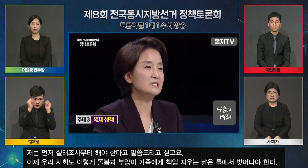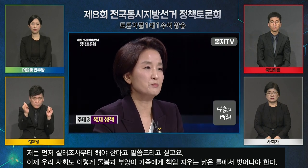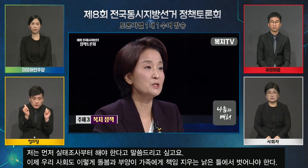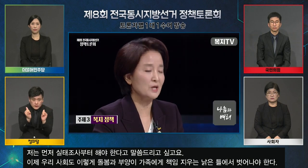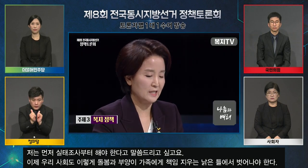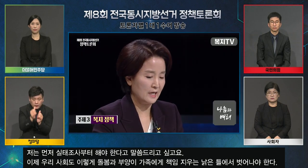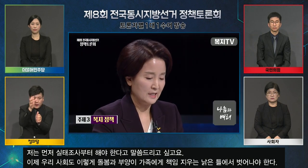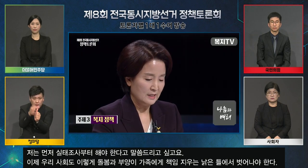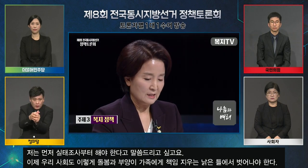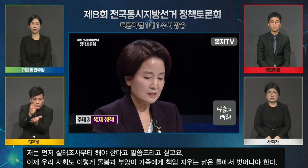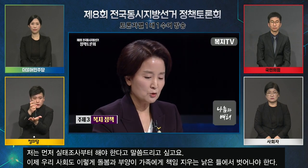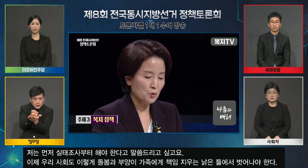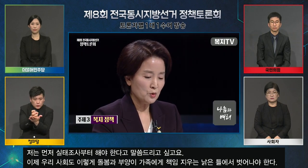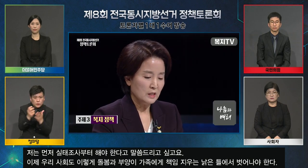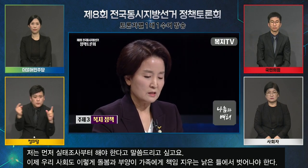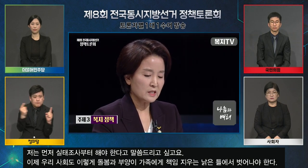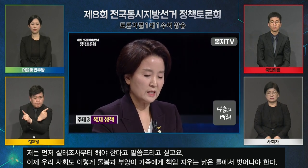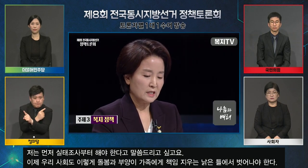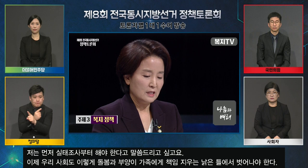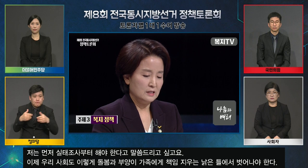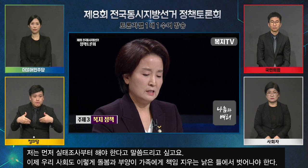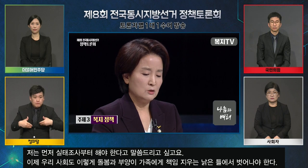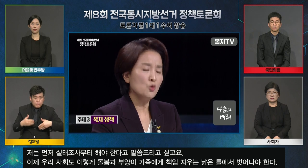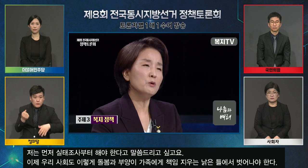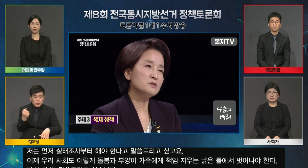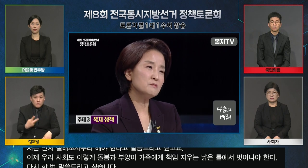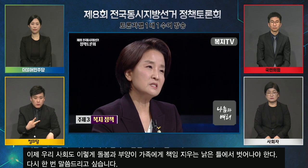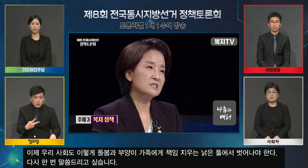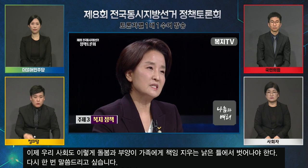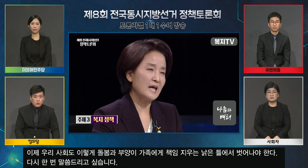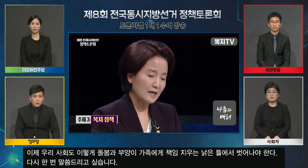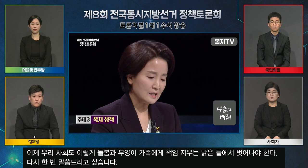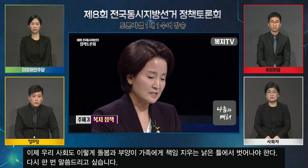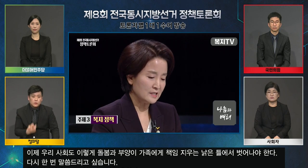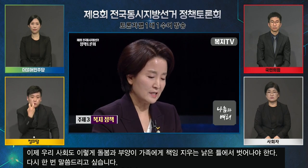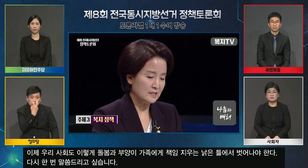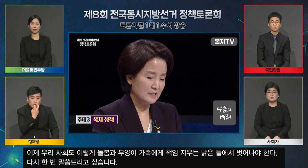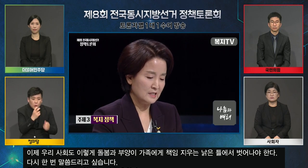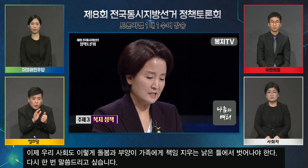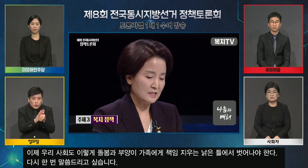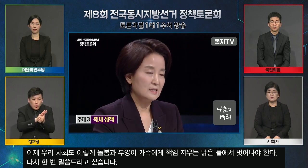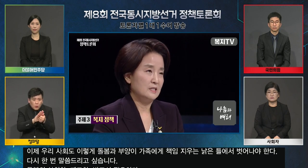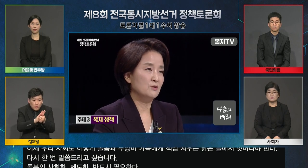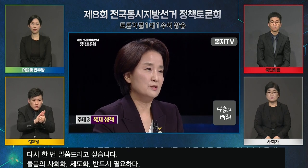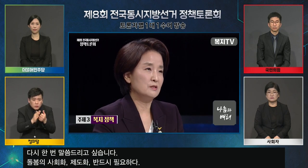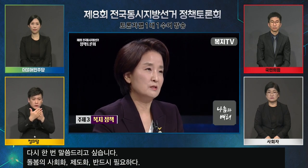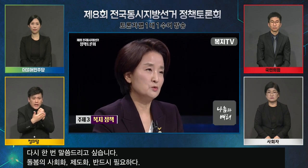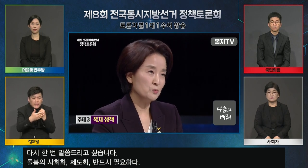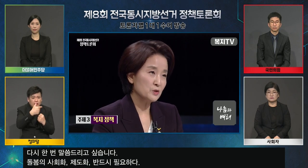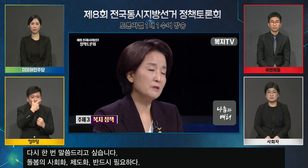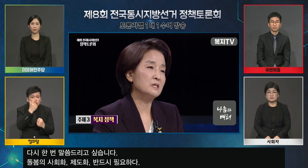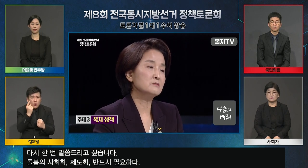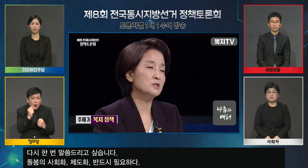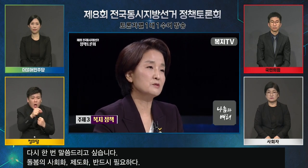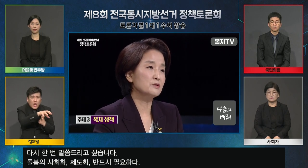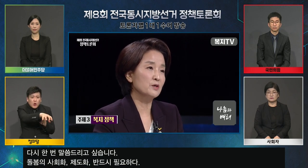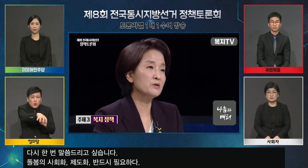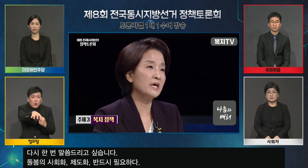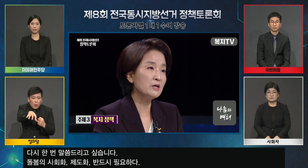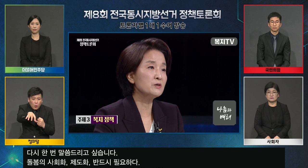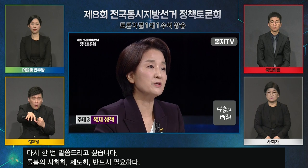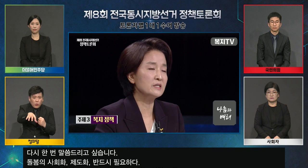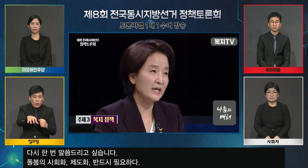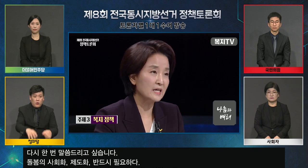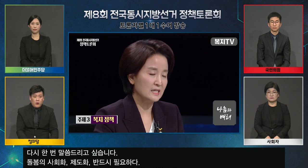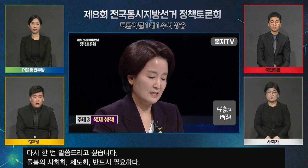반드시 필요하다. 그리고 특히 돌봄 서비스의 사각지대에 있는 이런 좀 전에 말씀드렸던